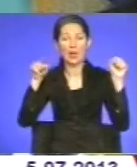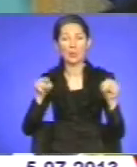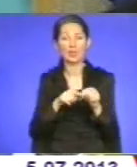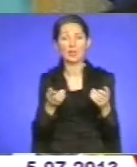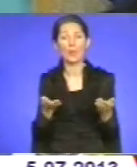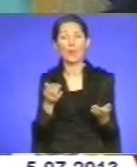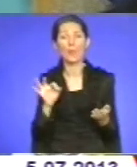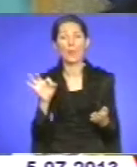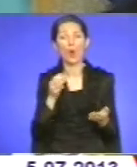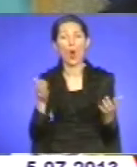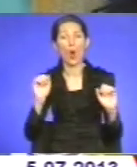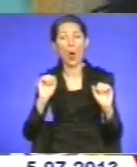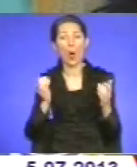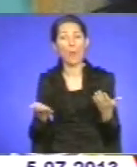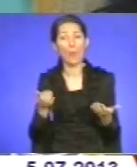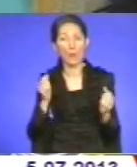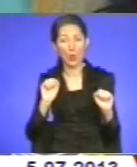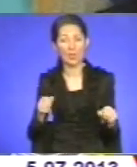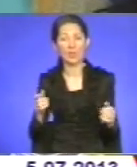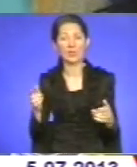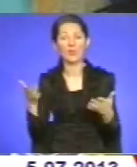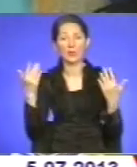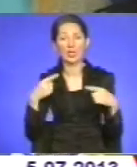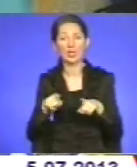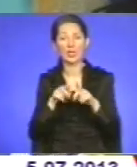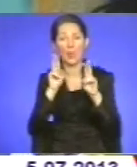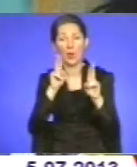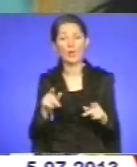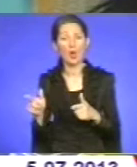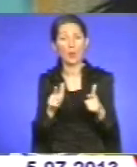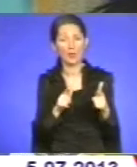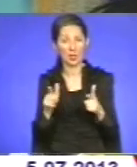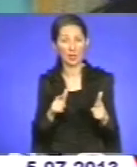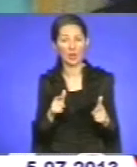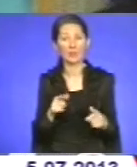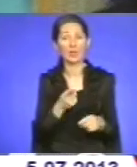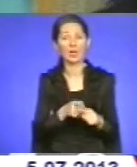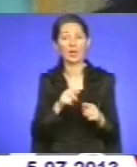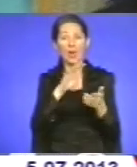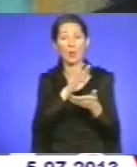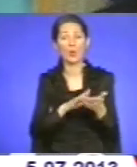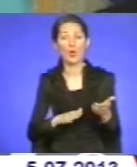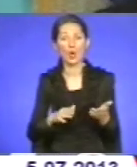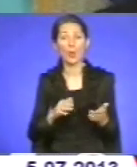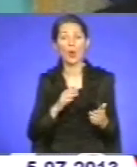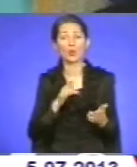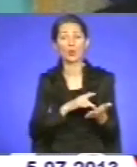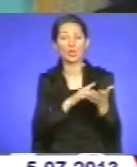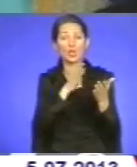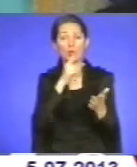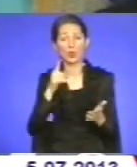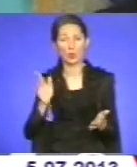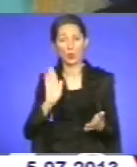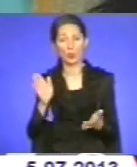відпочинку та правила поведінки у Дністровському каньйоні, які протягом туристичного сезону будуть доступні у місцях